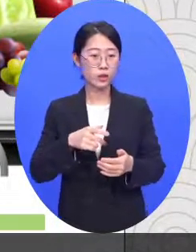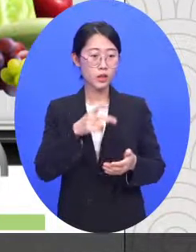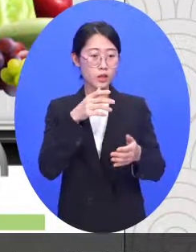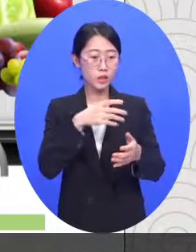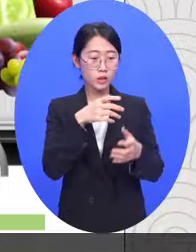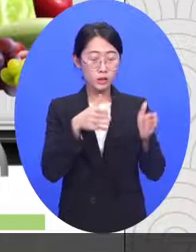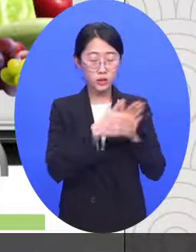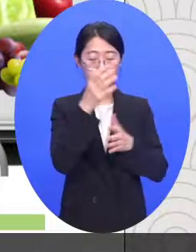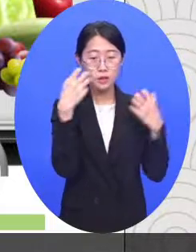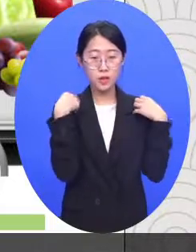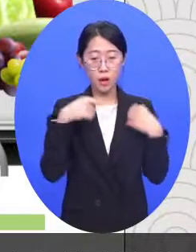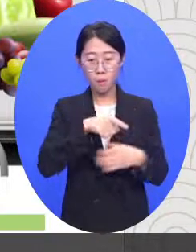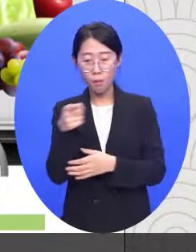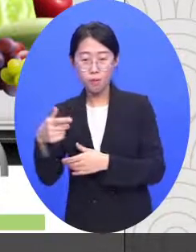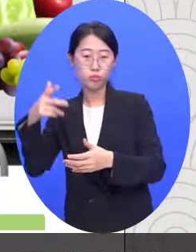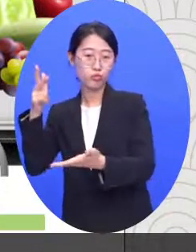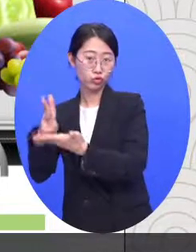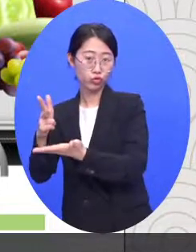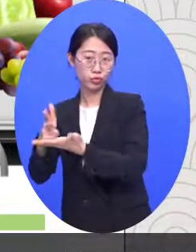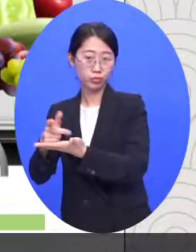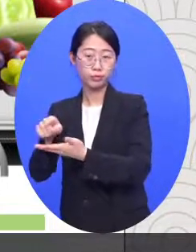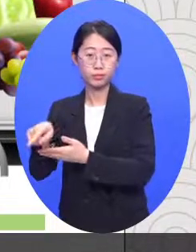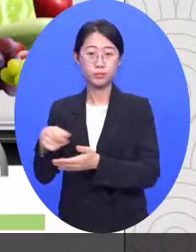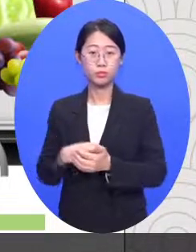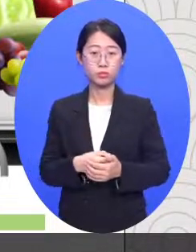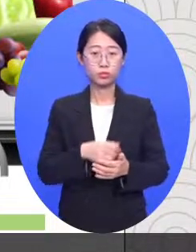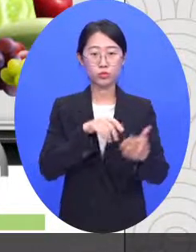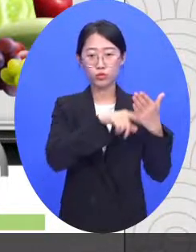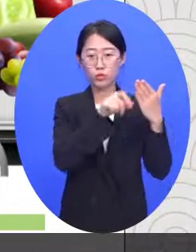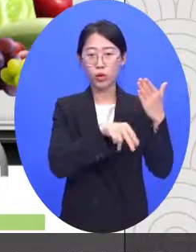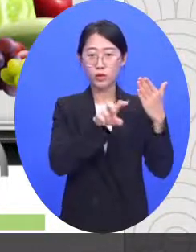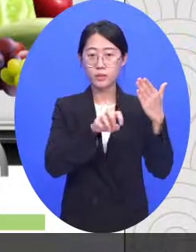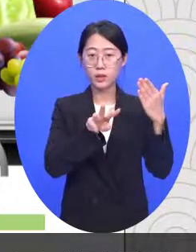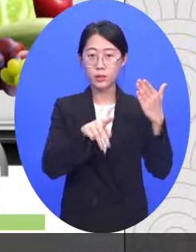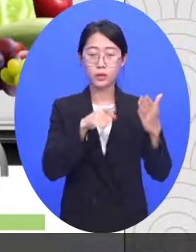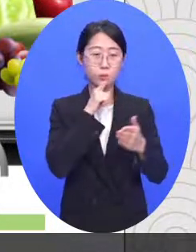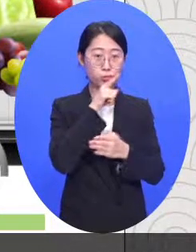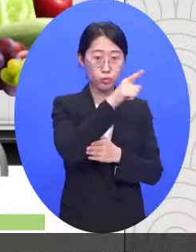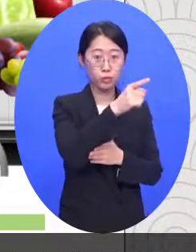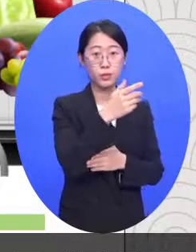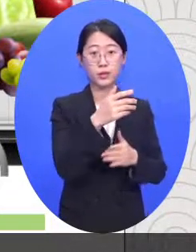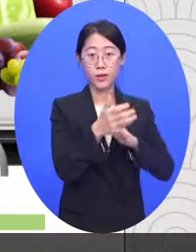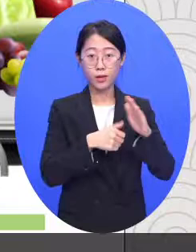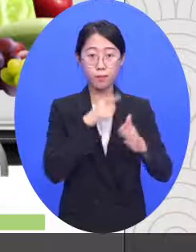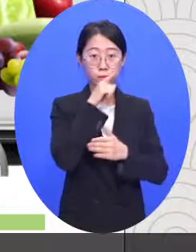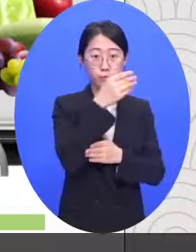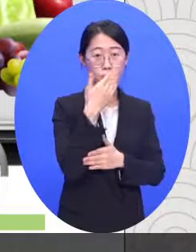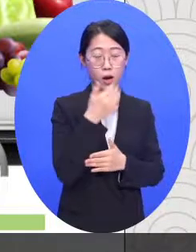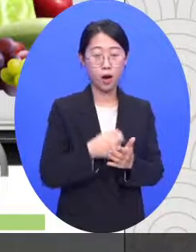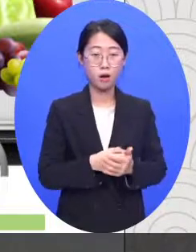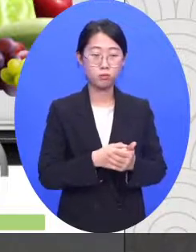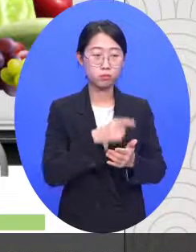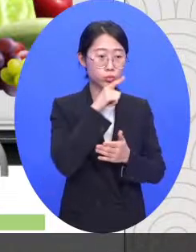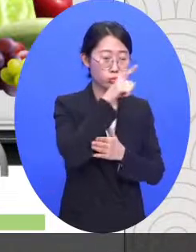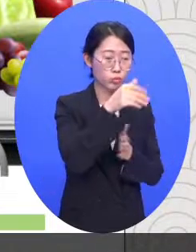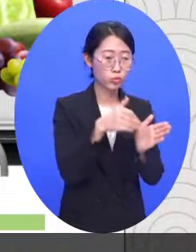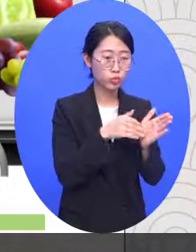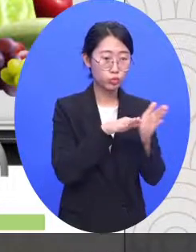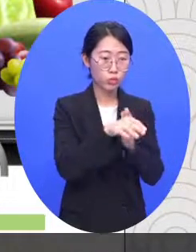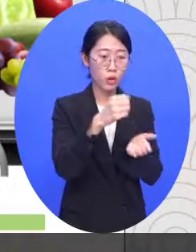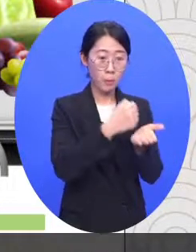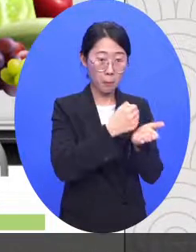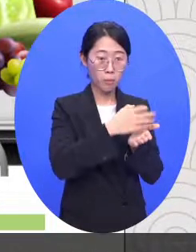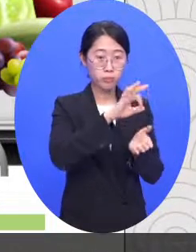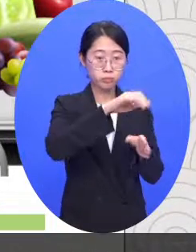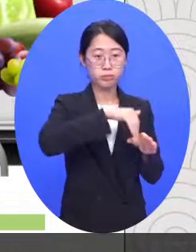천안시청 의회동 맞은편 주차장에서 열리는데요. 사전 주문제는 9월 23일까지 이메일로 구매 품목을 주문하고